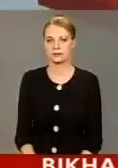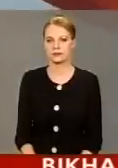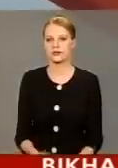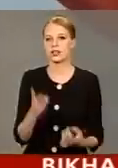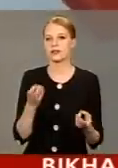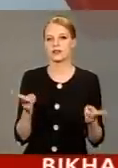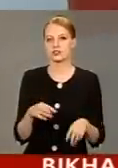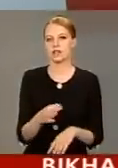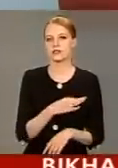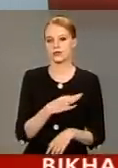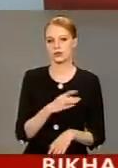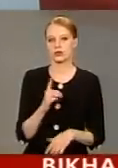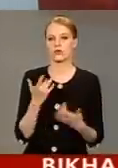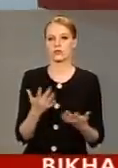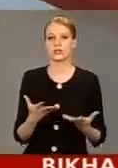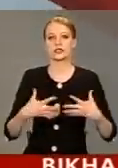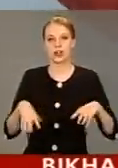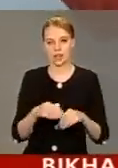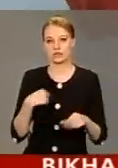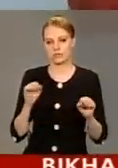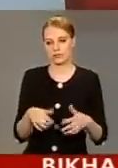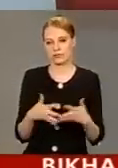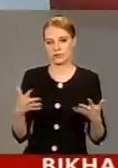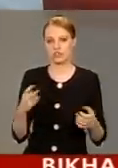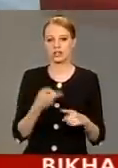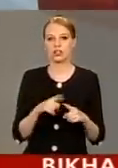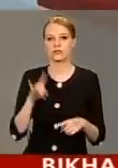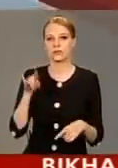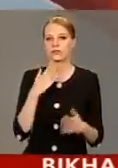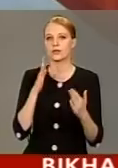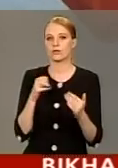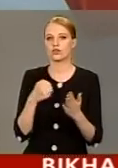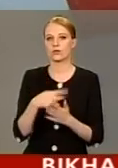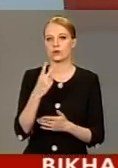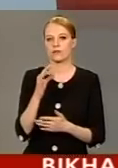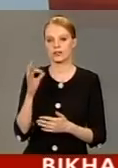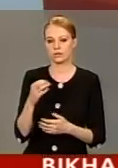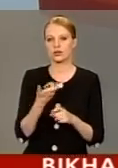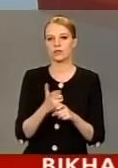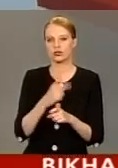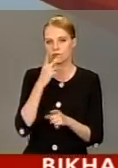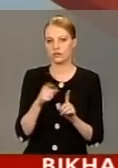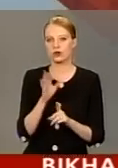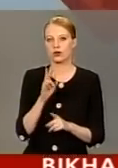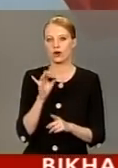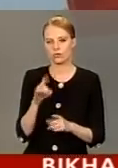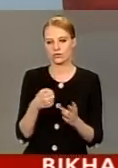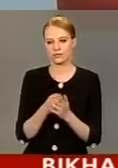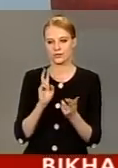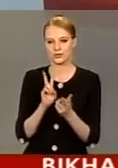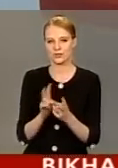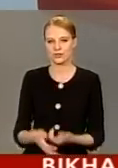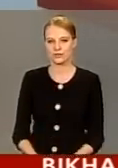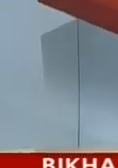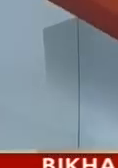Не лишайтеся байдужими, адже разом ми можемо більше. На цьому «Вікна» прощаються до 22-ї. Більше дивіться з Ольгою Кучер. І до зустрічі.